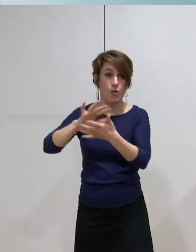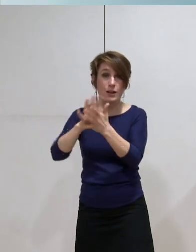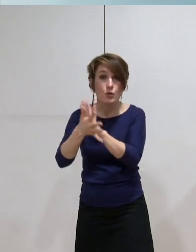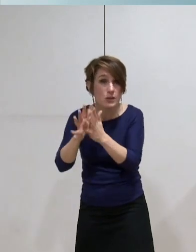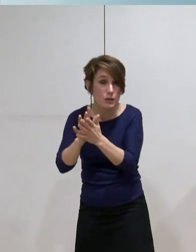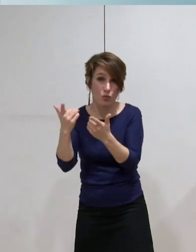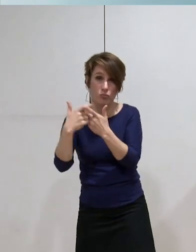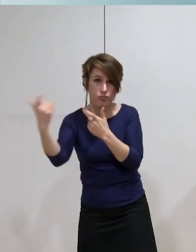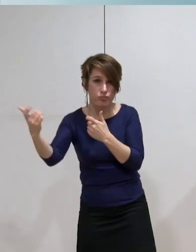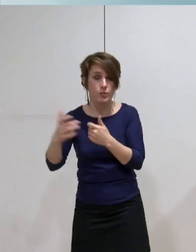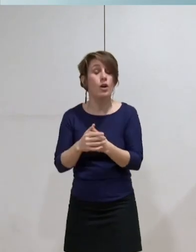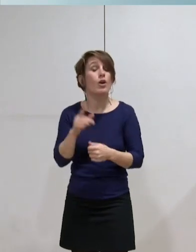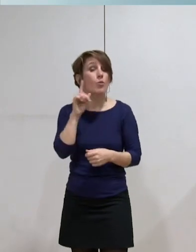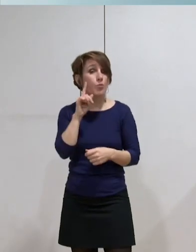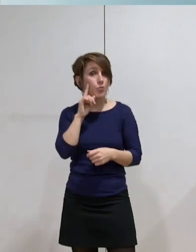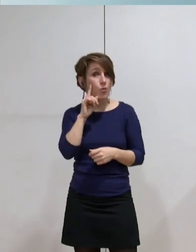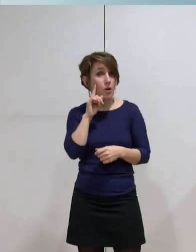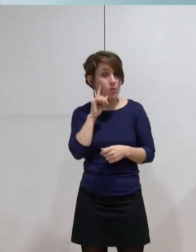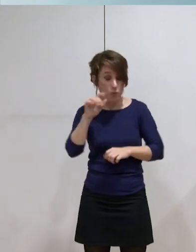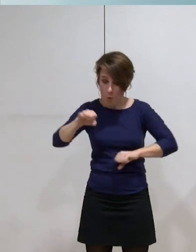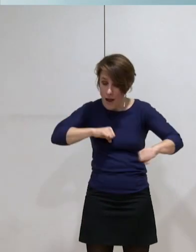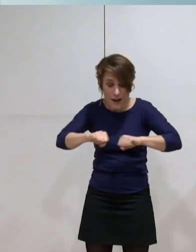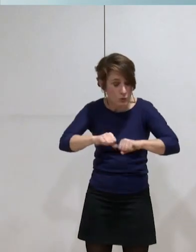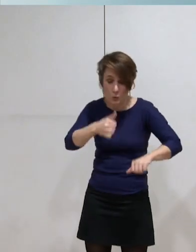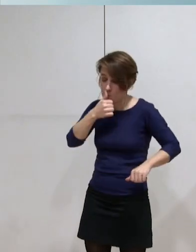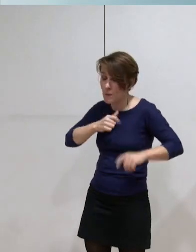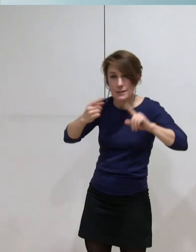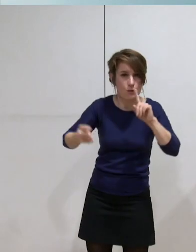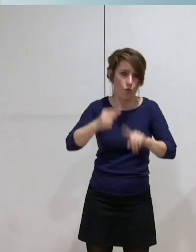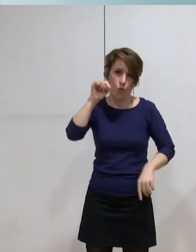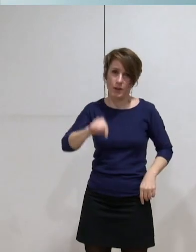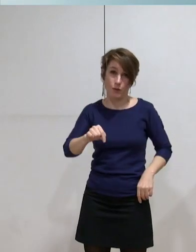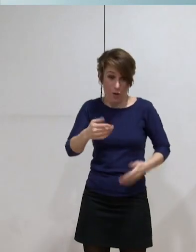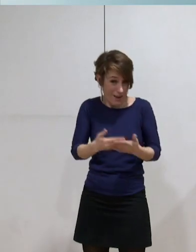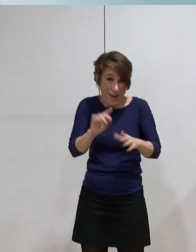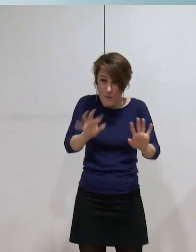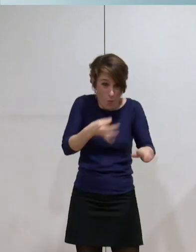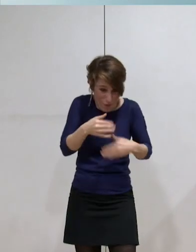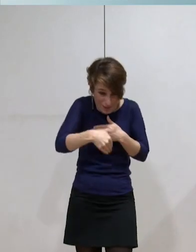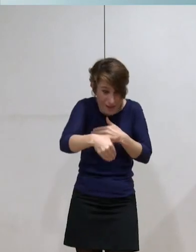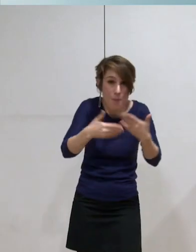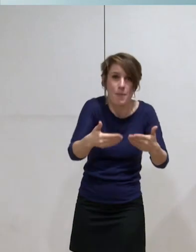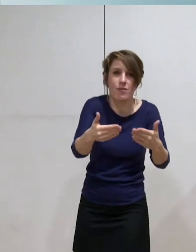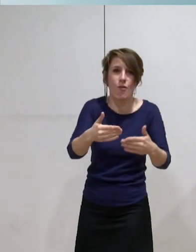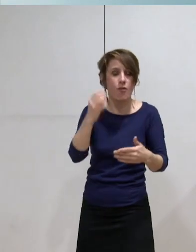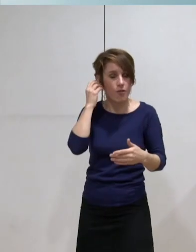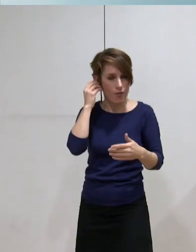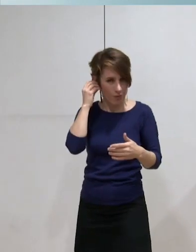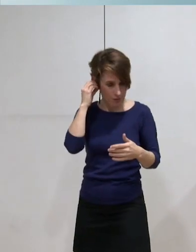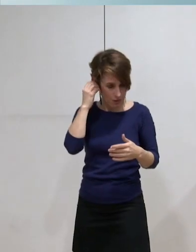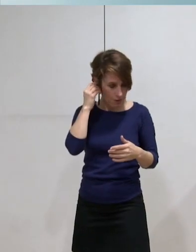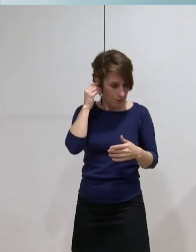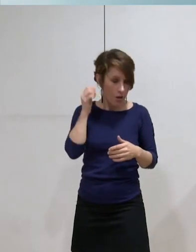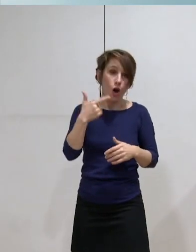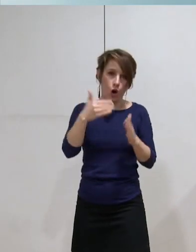associations car agir est un impératif autant qu'une opportunité en 2016 Grenoble invente la